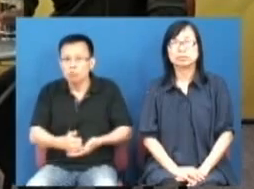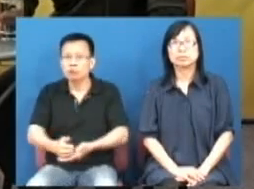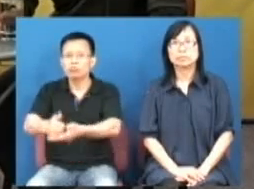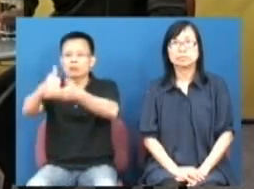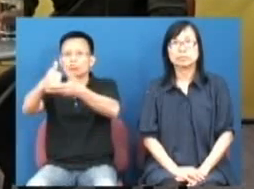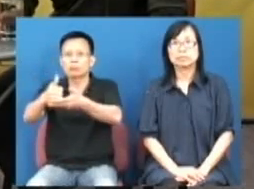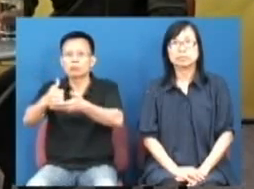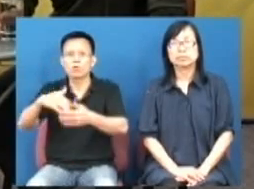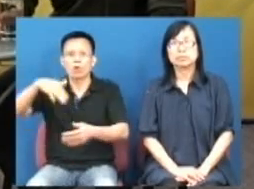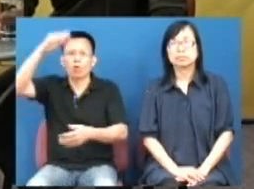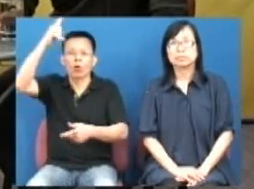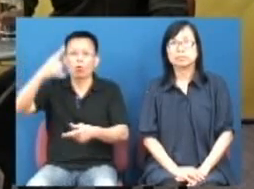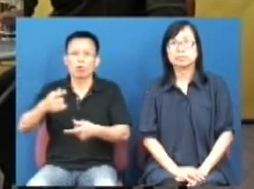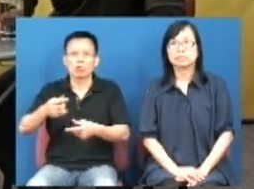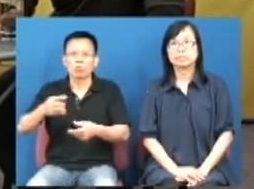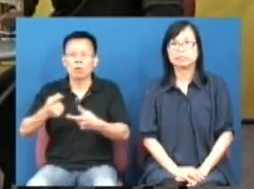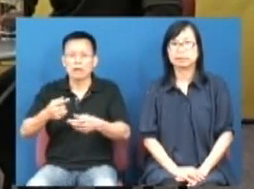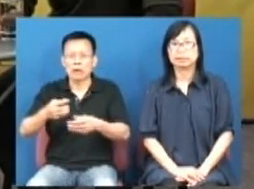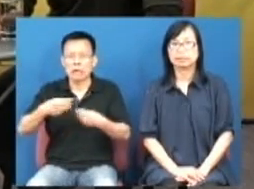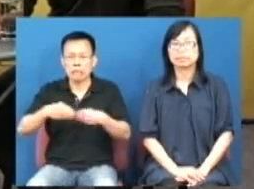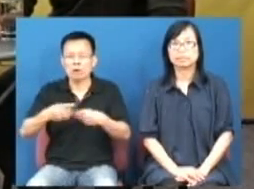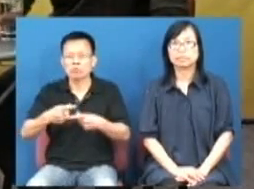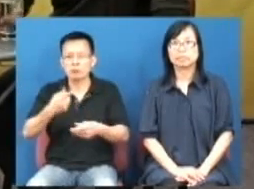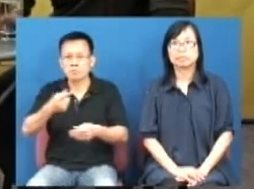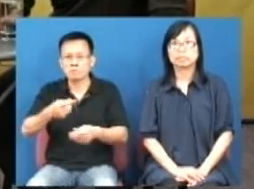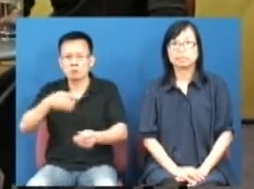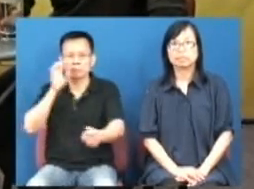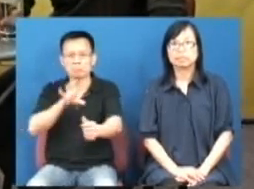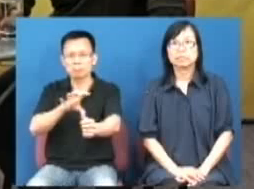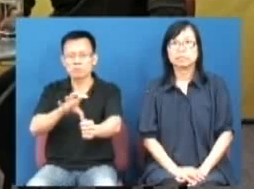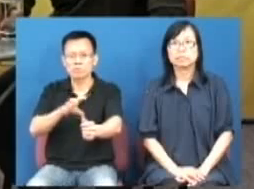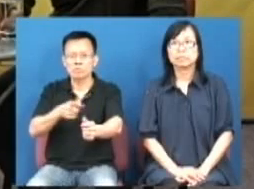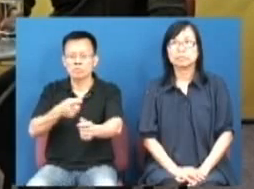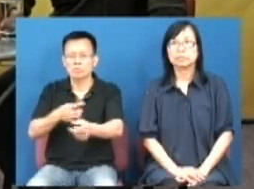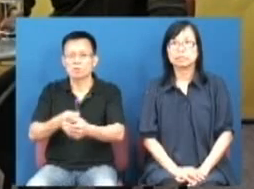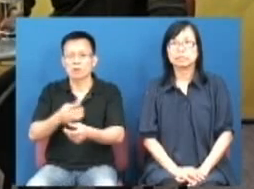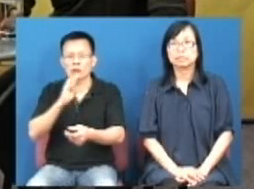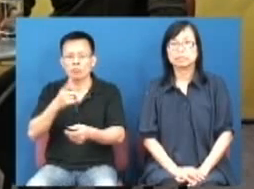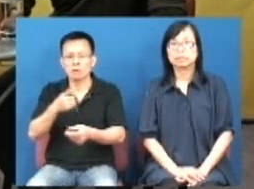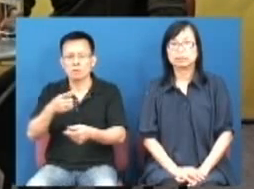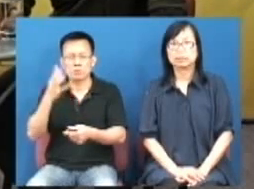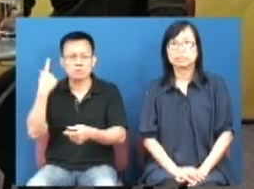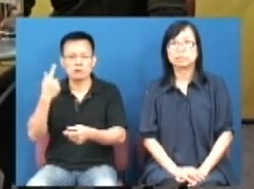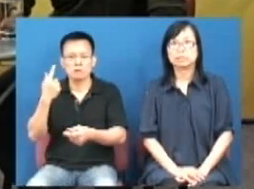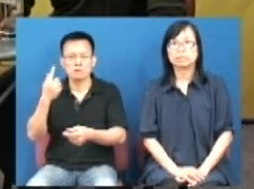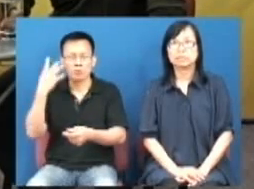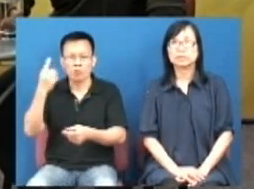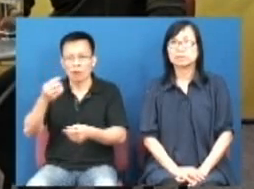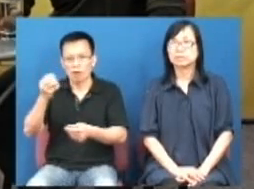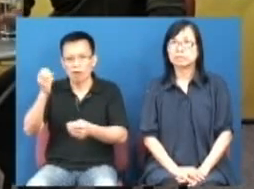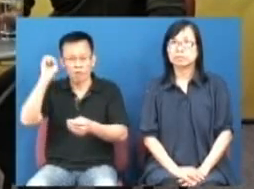會俾人哋清算。如果冇高坤教授搞出呢個咁樣嘅玻璃嗰啲叫咩啊？叫光纖。